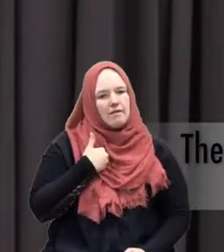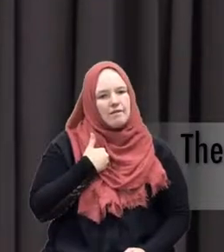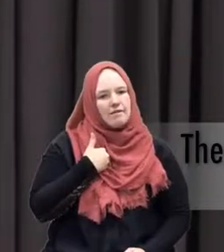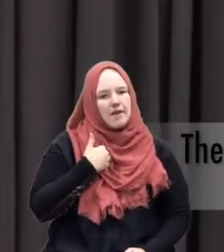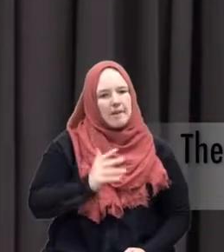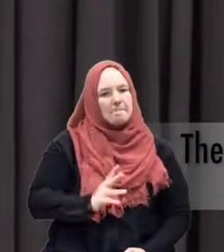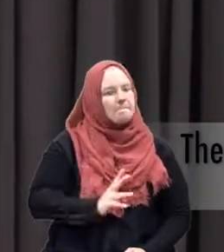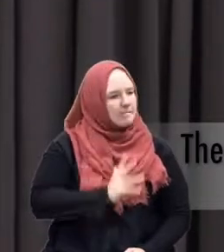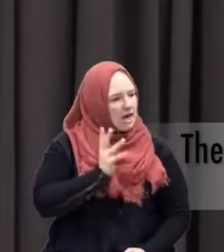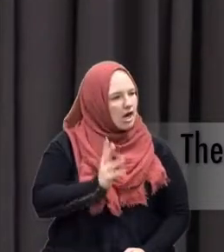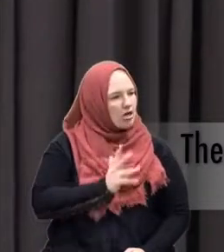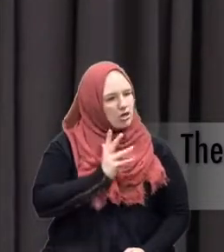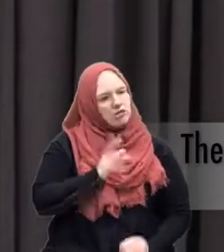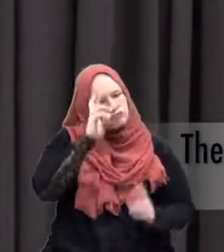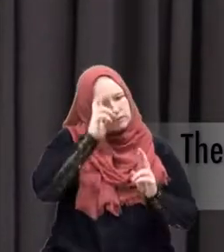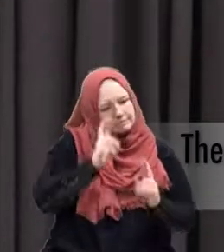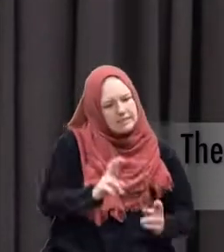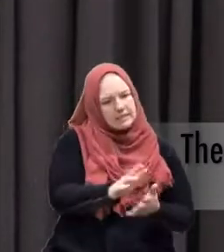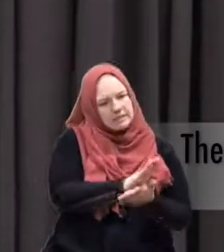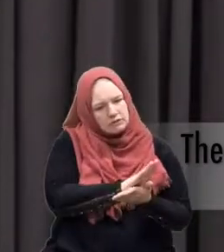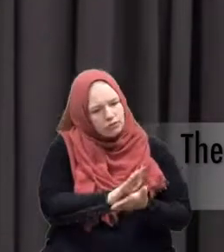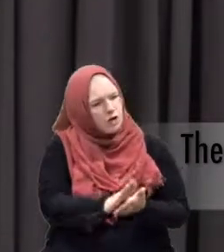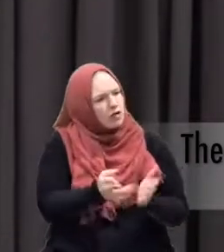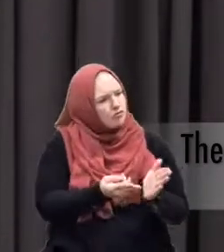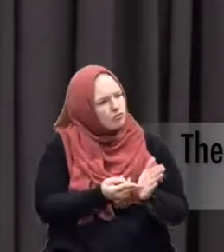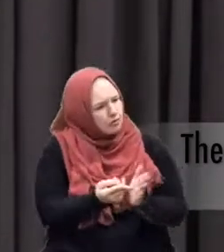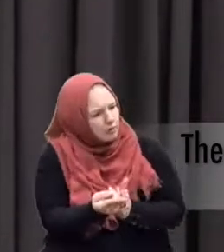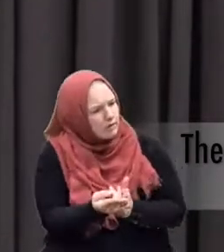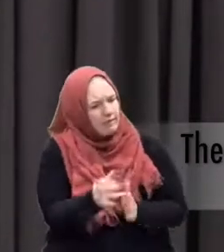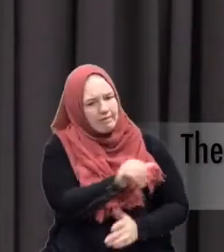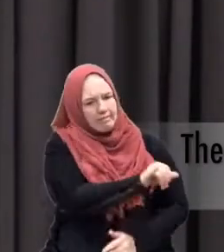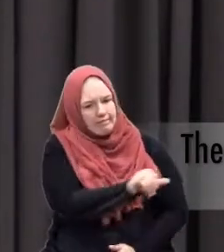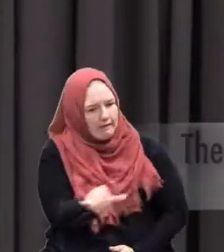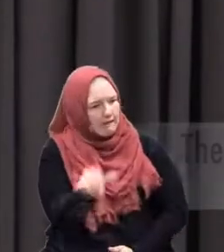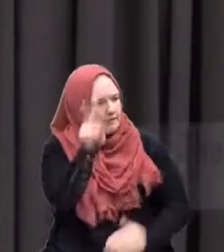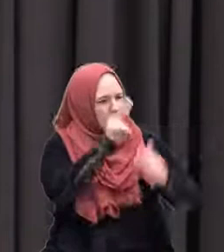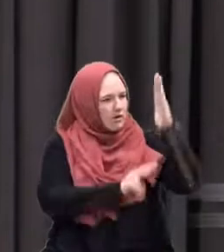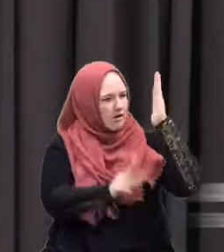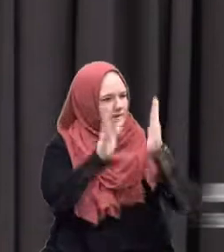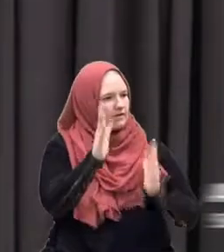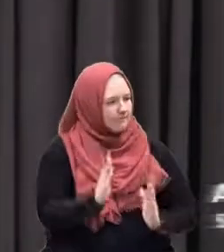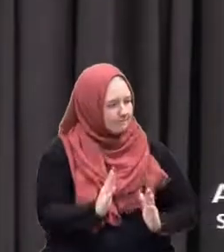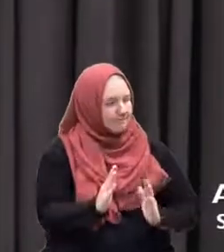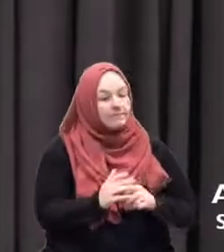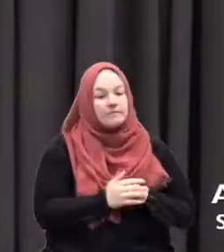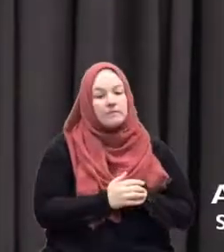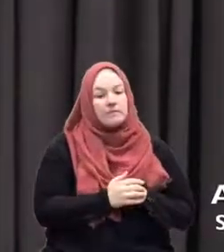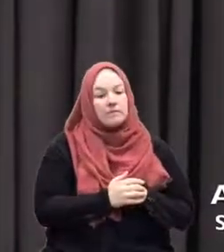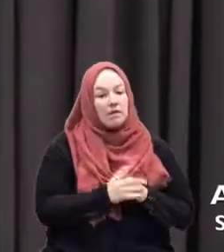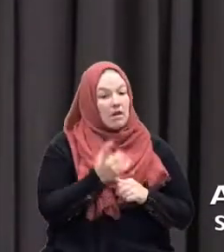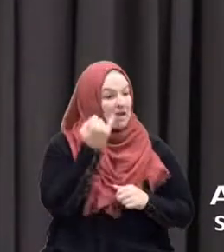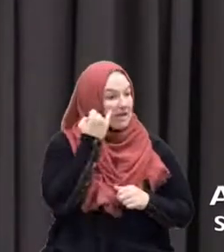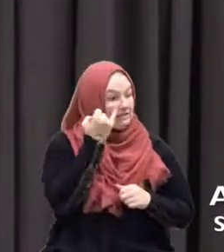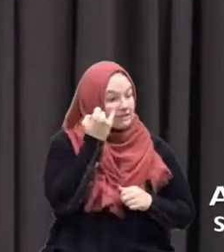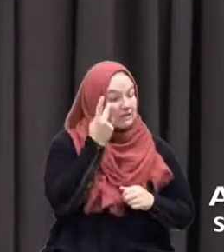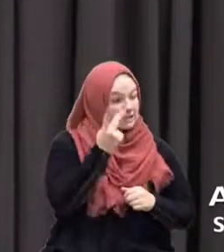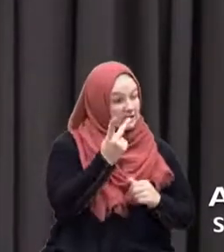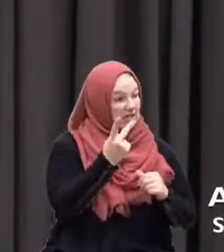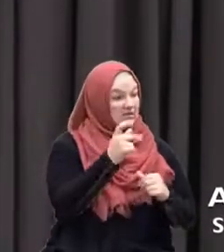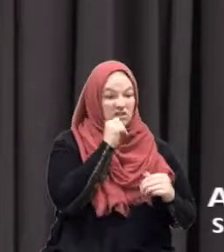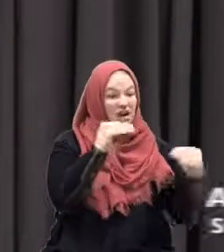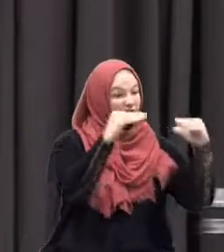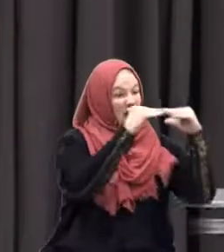the manners of the Prophet ﷺ, who grew up in the same environment. they would stand for justice for each